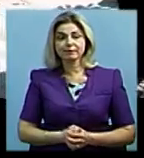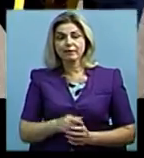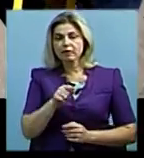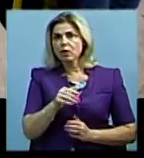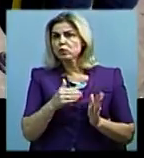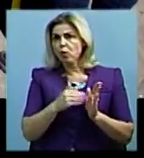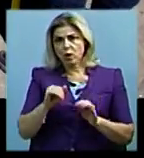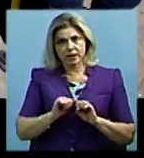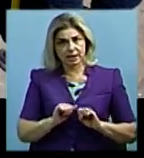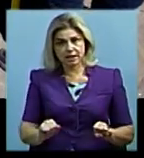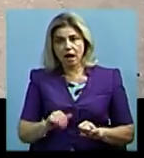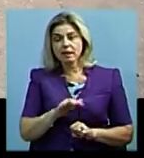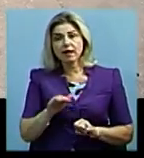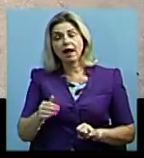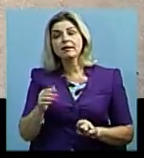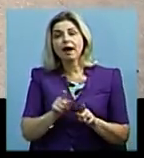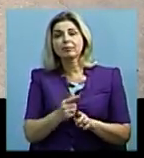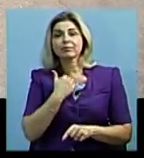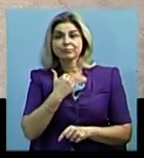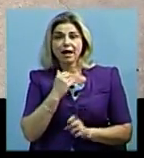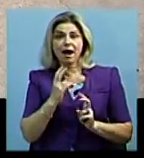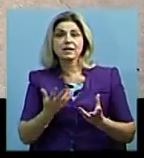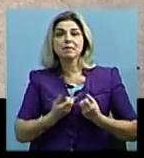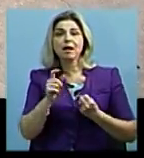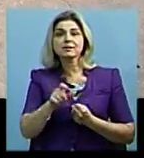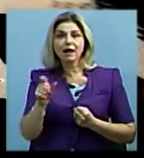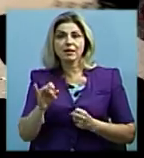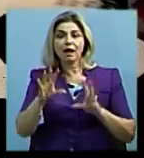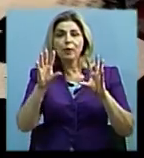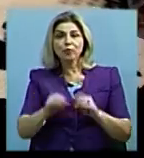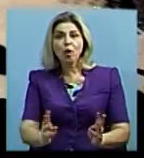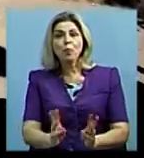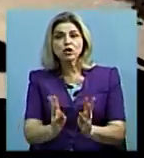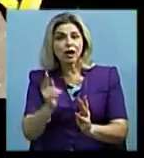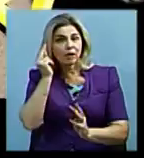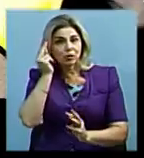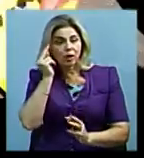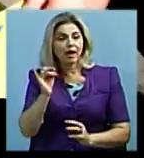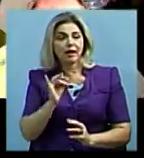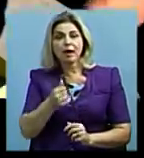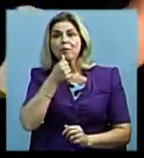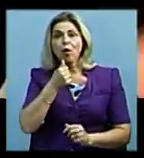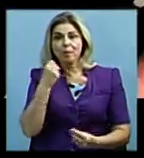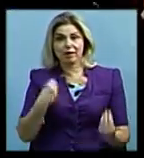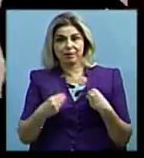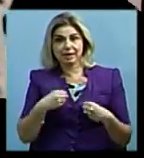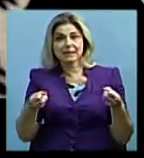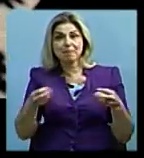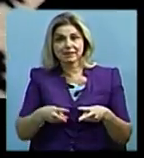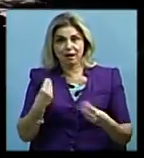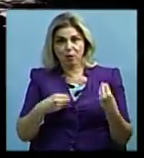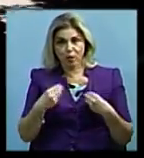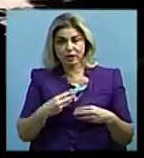папу? Діти уявляли себе рятувальниками, гасили умовну пожежу, приміряли елементи спеціального одягу, піротехніка та